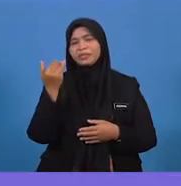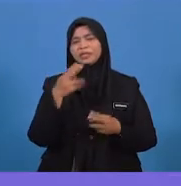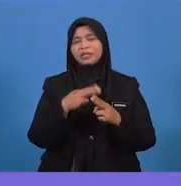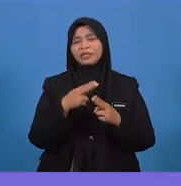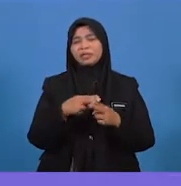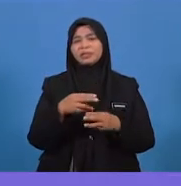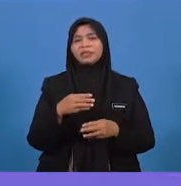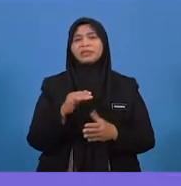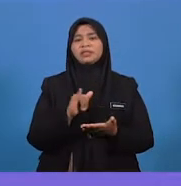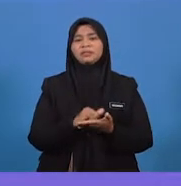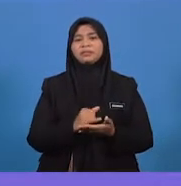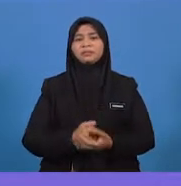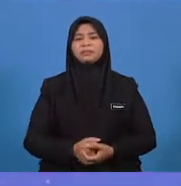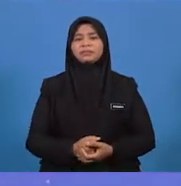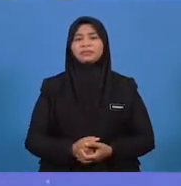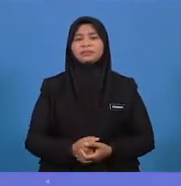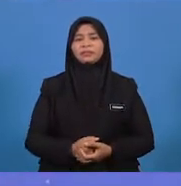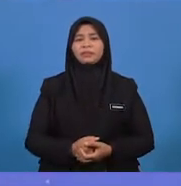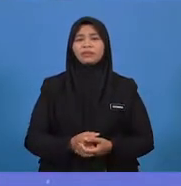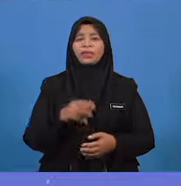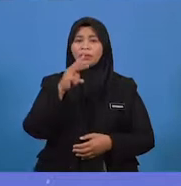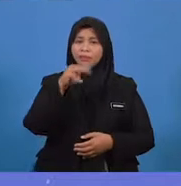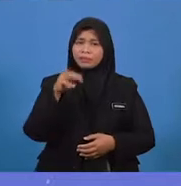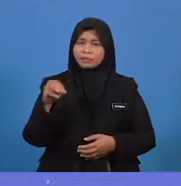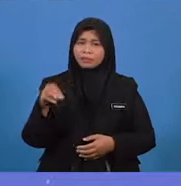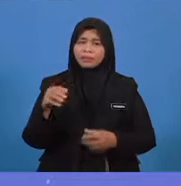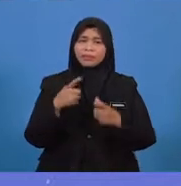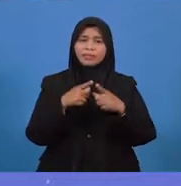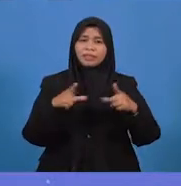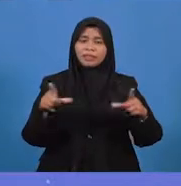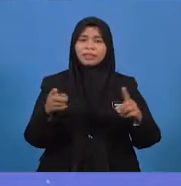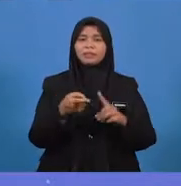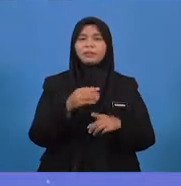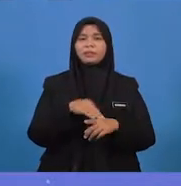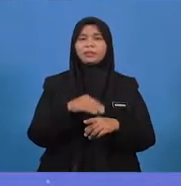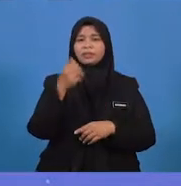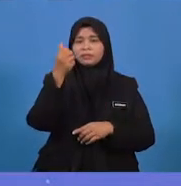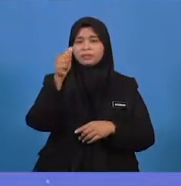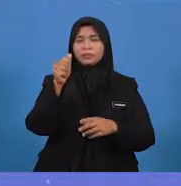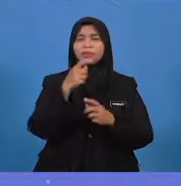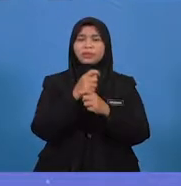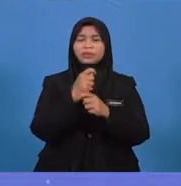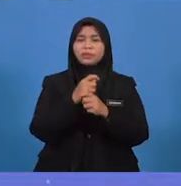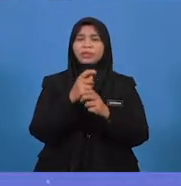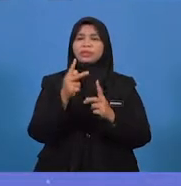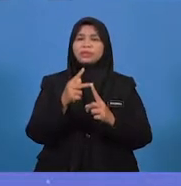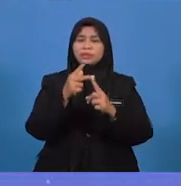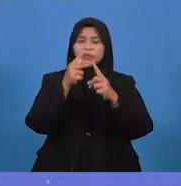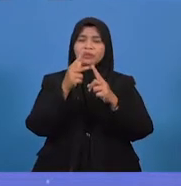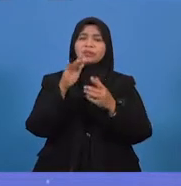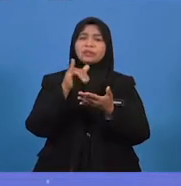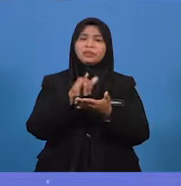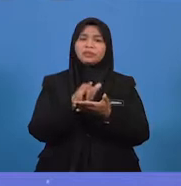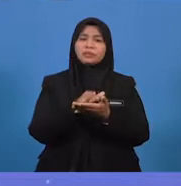tugasnya yang tertentu nanti. Murid-murid, selain daripada 10 tugas khusus malaikat